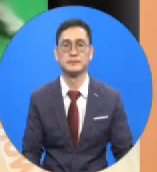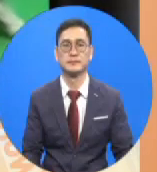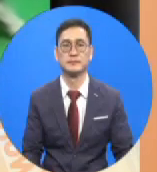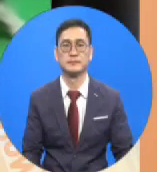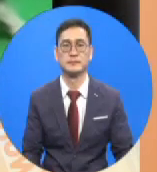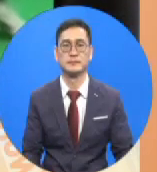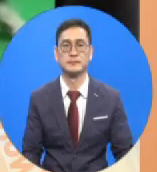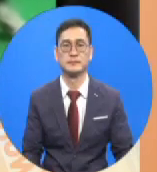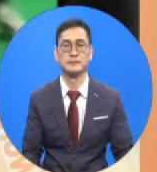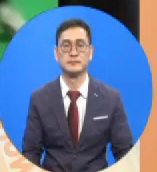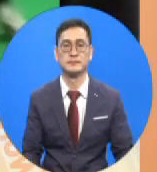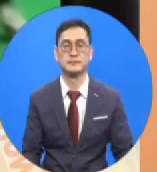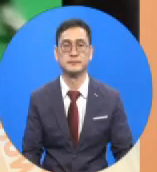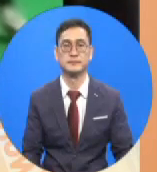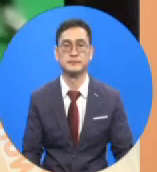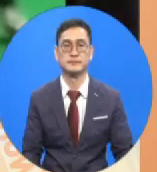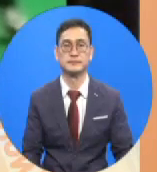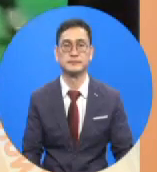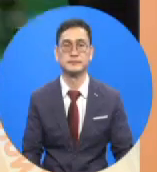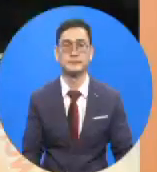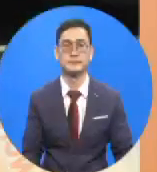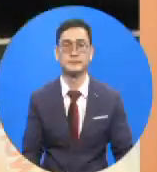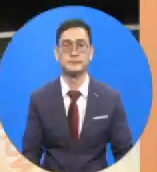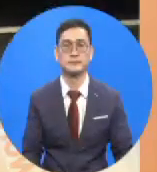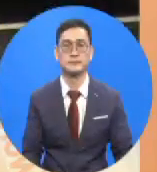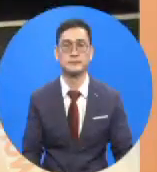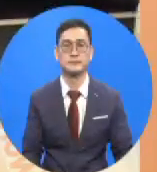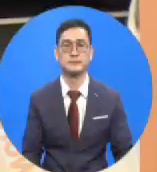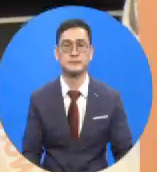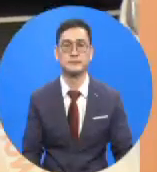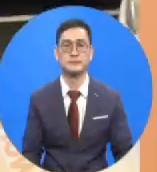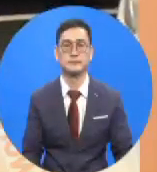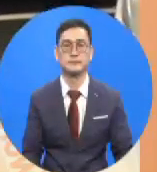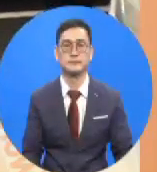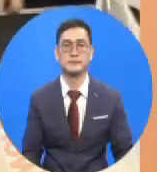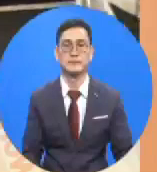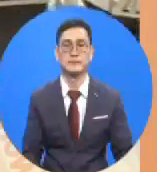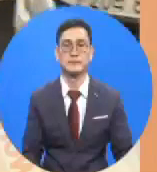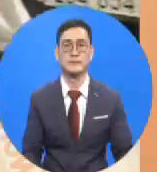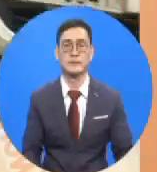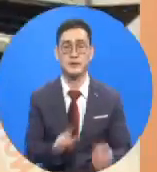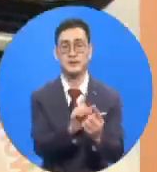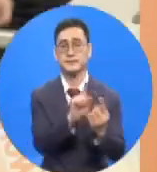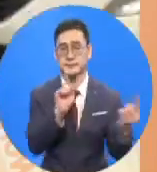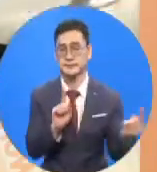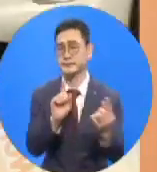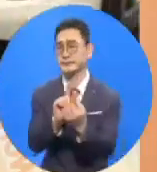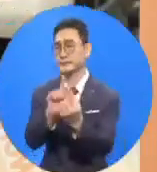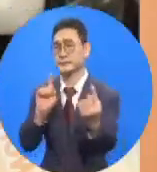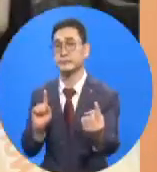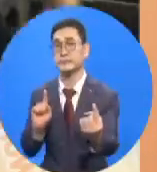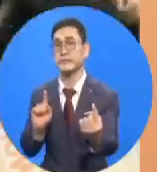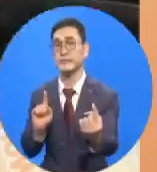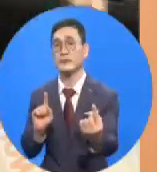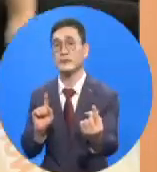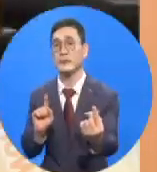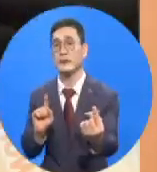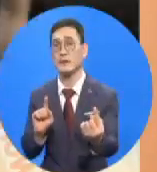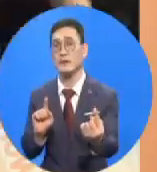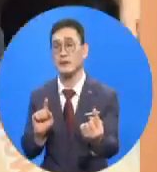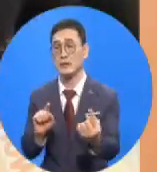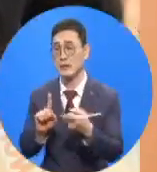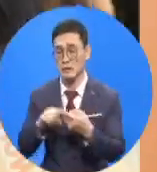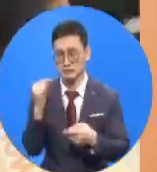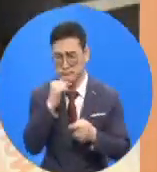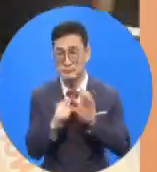있는 가능성이 있거든요 왜냐면 이게 어 이런 만큼 사회적인 거리두기 나 이런게 더 강화되면 좀 비정상적인 분들이 더 많아질 수 있어